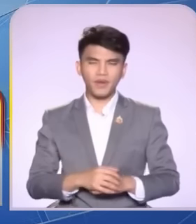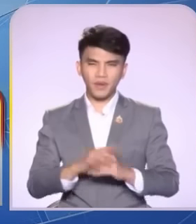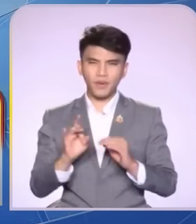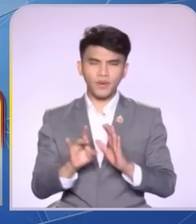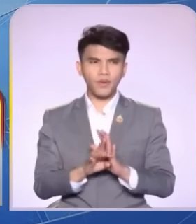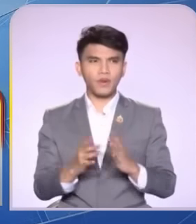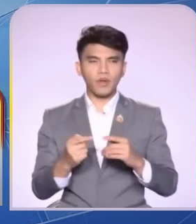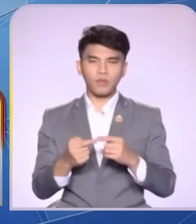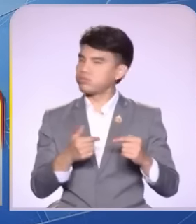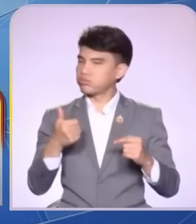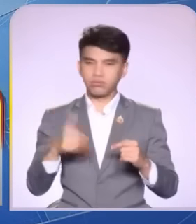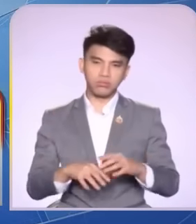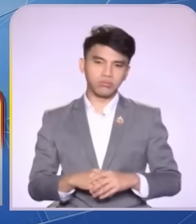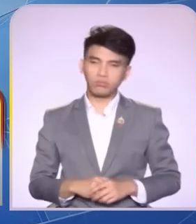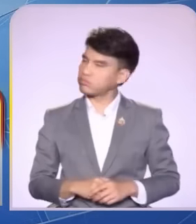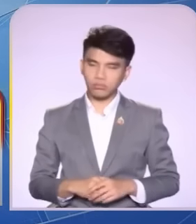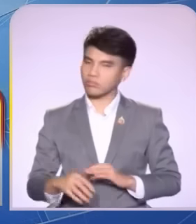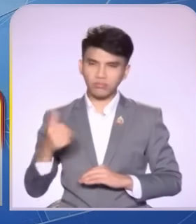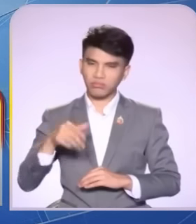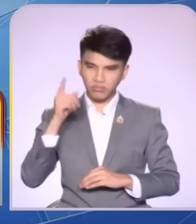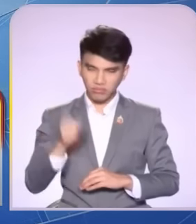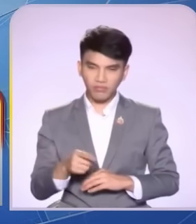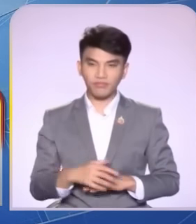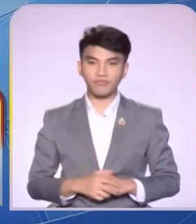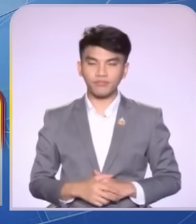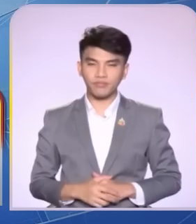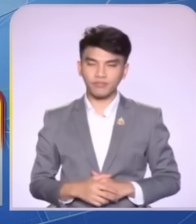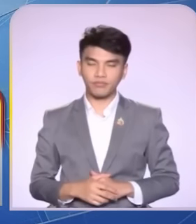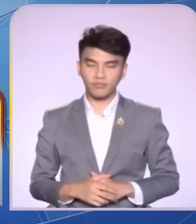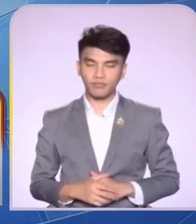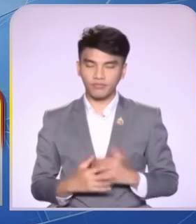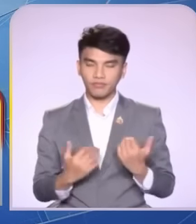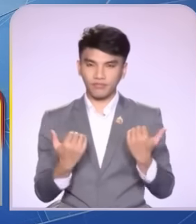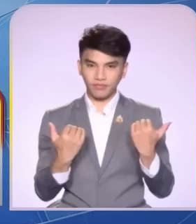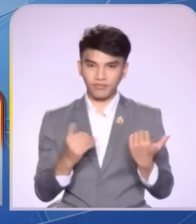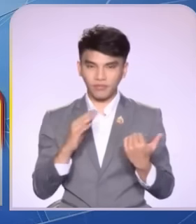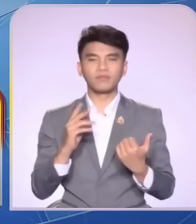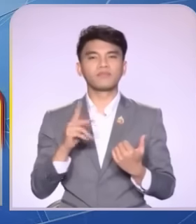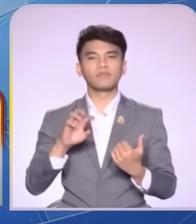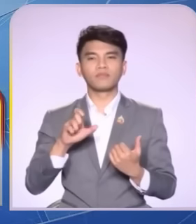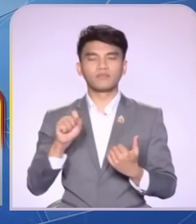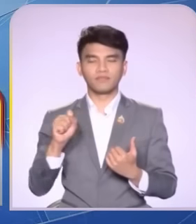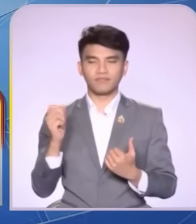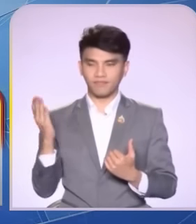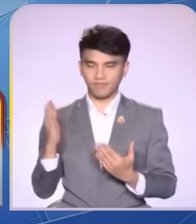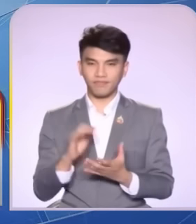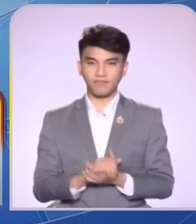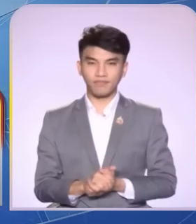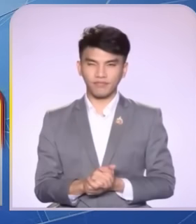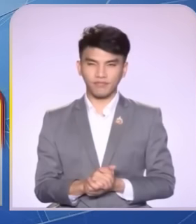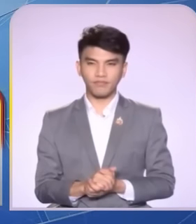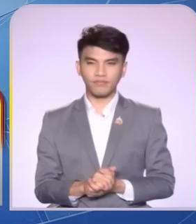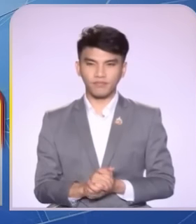ท้ายเธอบอกไปต่อไม่ไหวอ่ะไม่ไหวจริงๆนะคะ นี่คือกรณีของคุณคริสโตเฟอร์เบนจกุลนะฮะคุณผู้ช